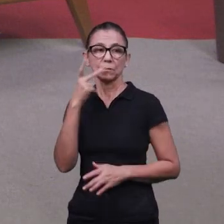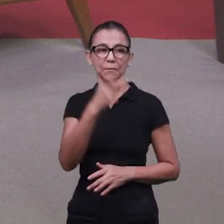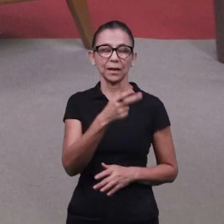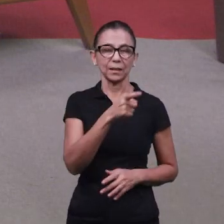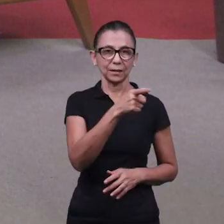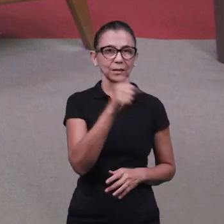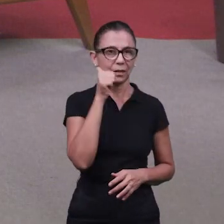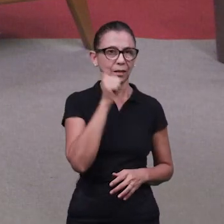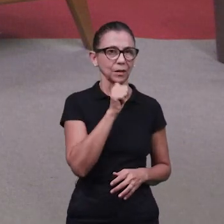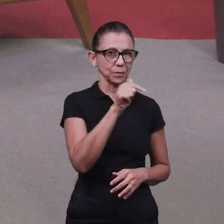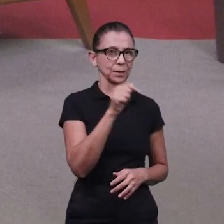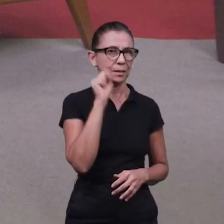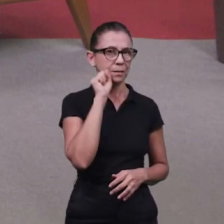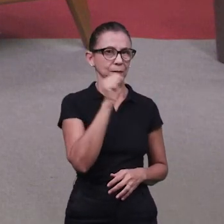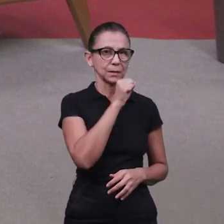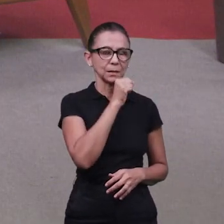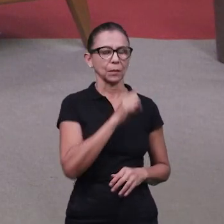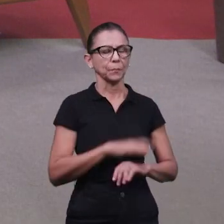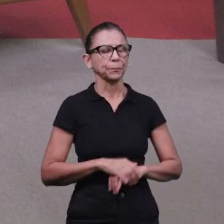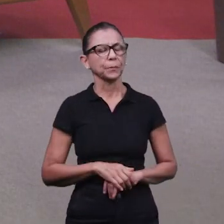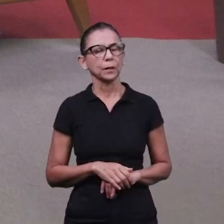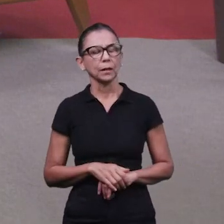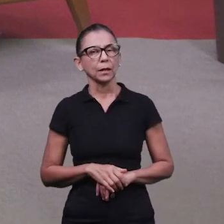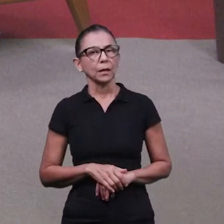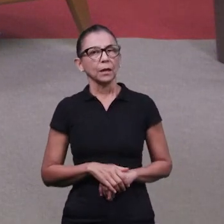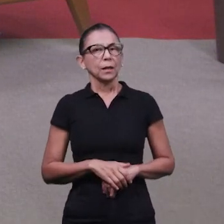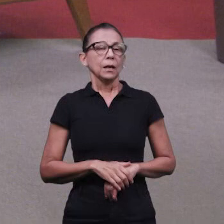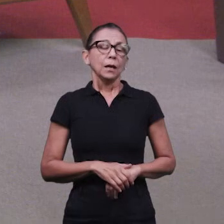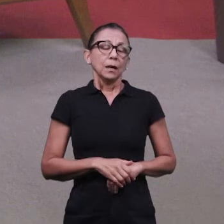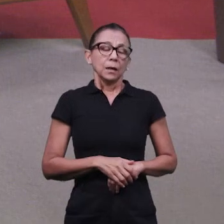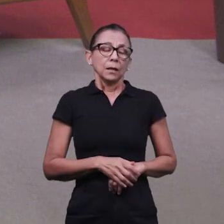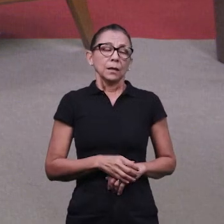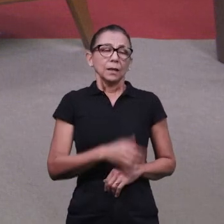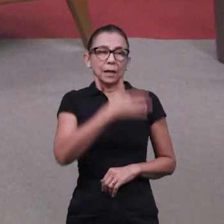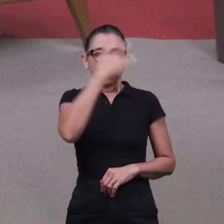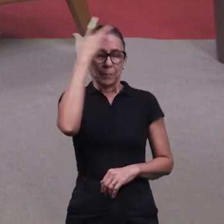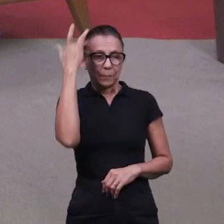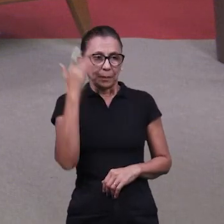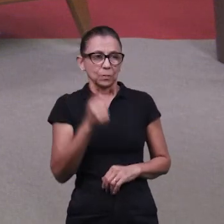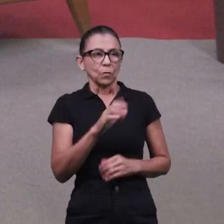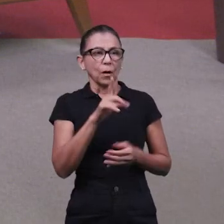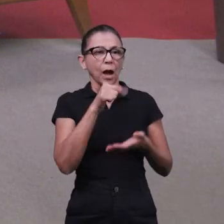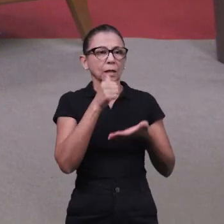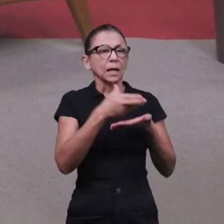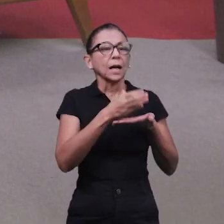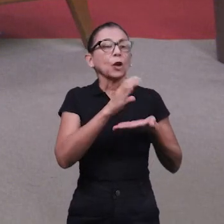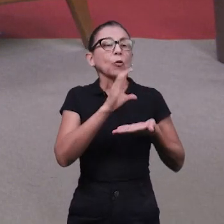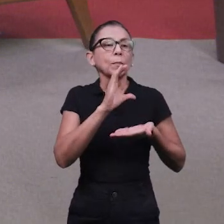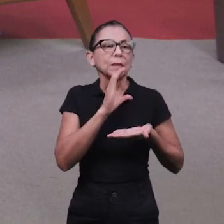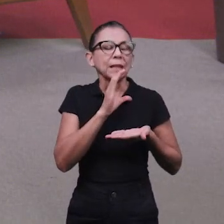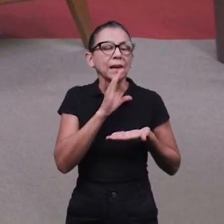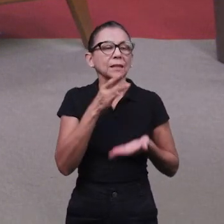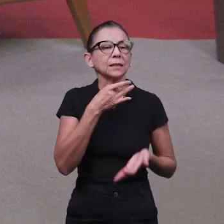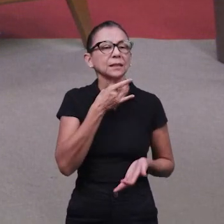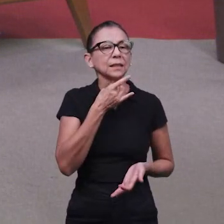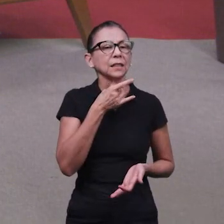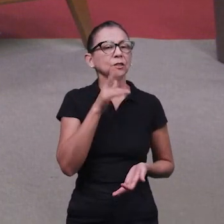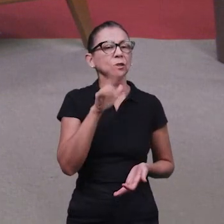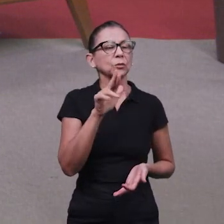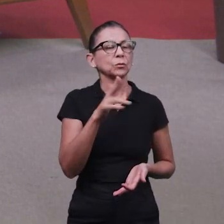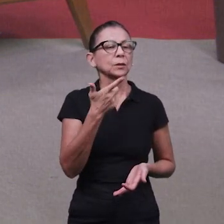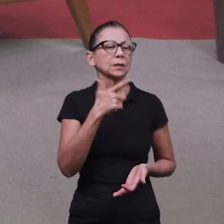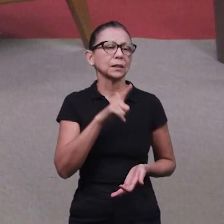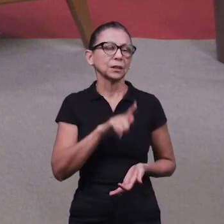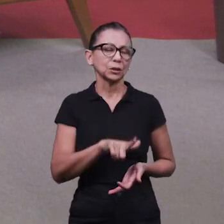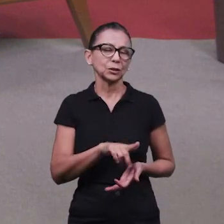samaritaine. Mais celui qui boira de l'eau que je lui donne, c'est-à-dire l'eau du Seigneur, il n'aura jamais soif. Parce que l'eau qu'il donne se